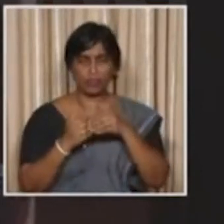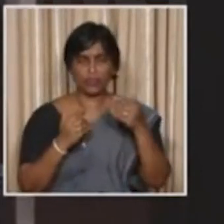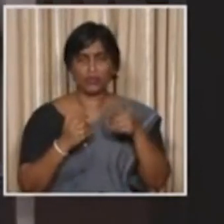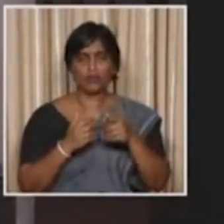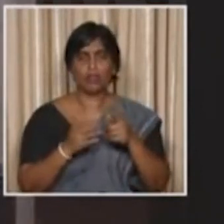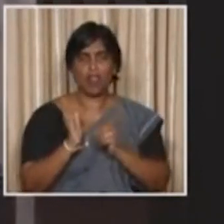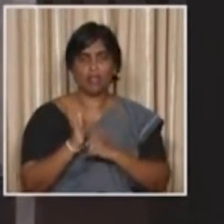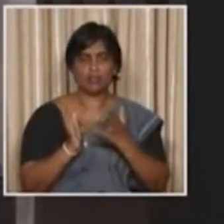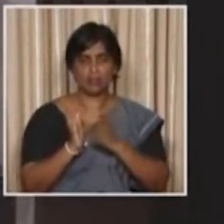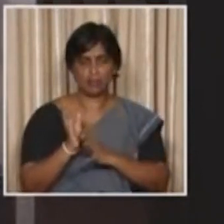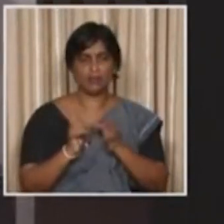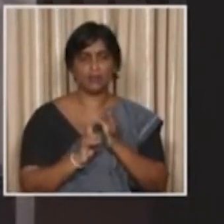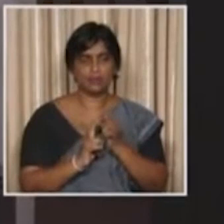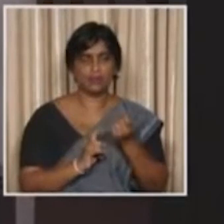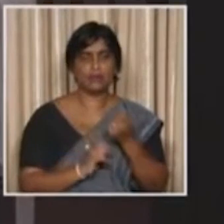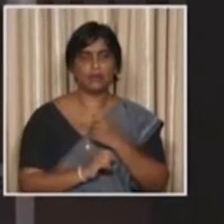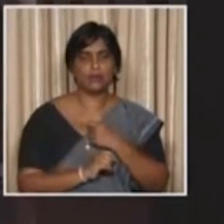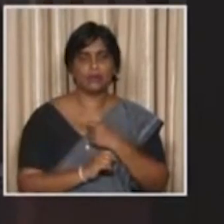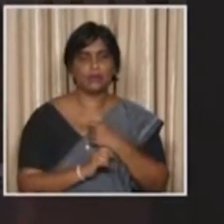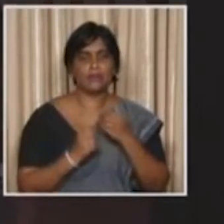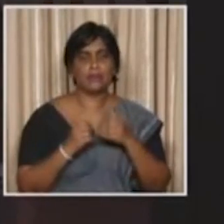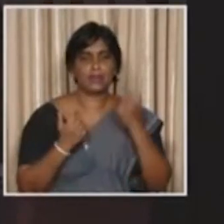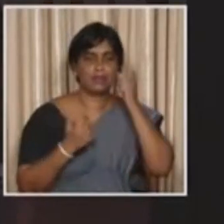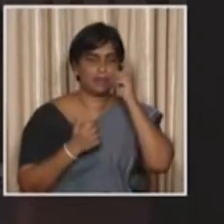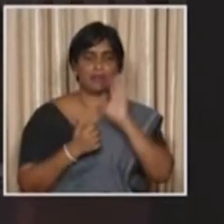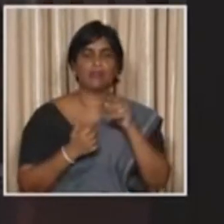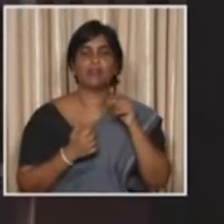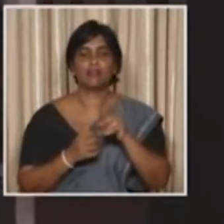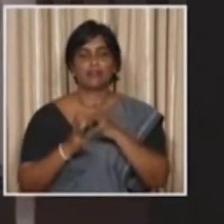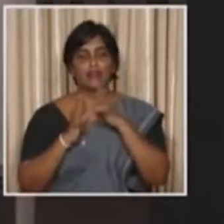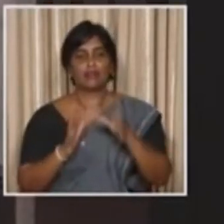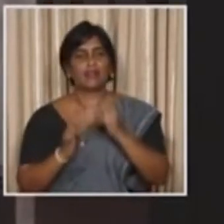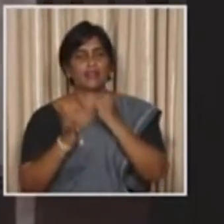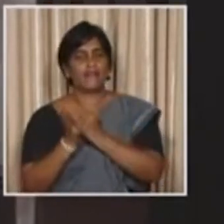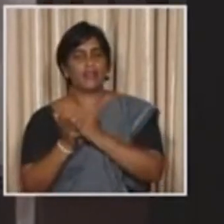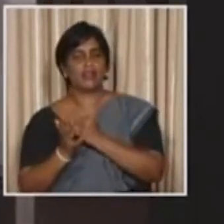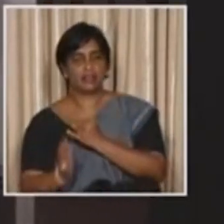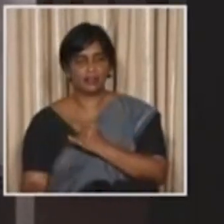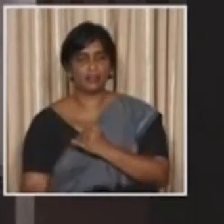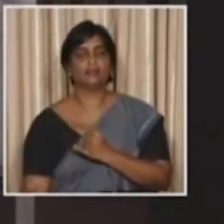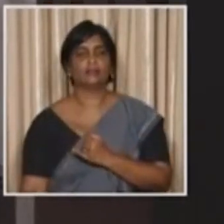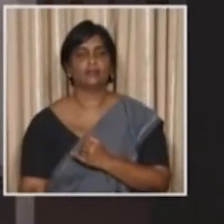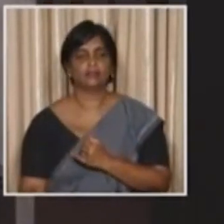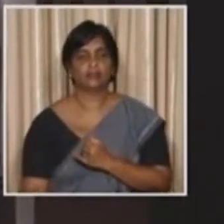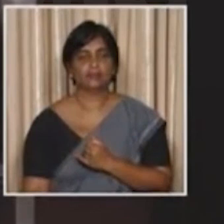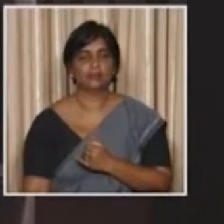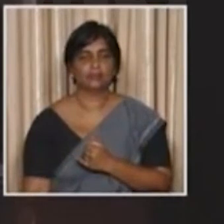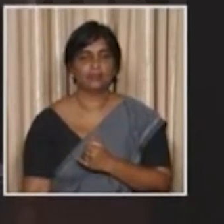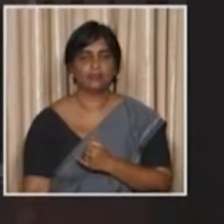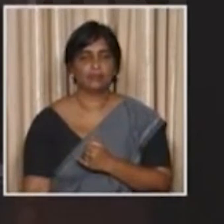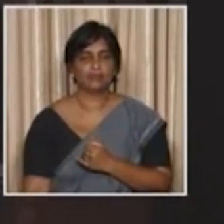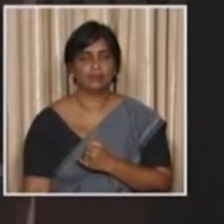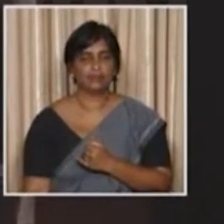මේ කිවිල්ලම තුම මට කිව්වා. මොකද මම වැඩි ඒ පුවත්පත බලන්නේ මොකද ඒකේ හුඟක්ම එරර්ස් තියෙන හින්දා. ඩේලි එරර්ස් තියෙන්නේ. ඒක